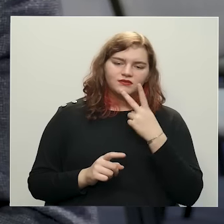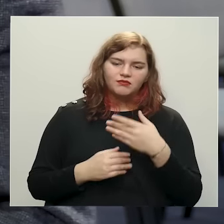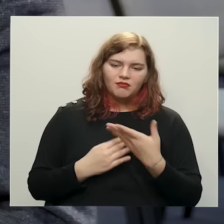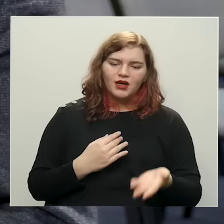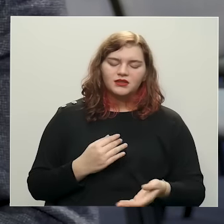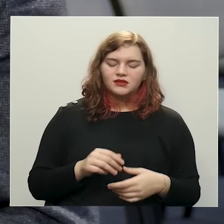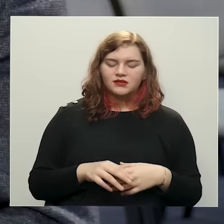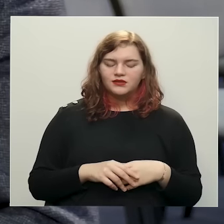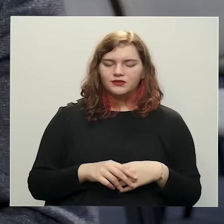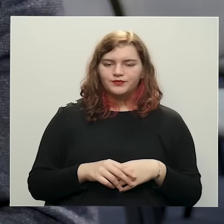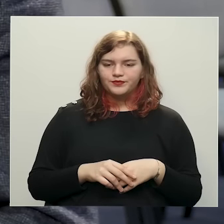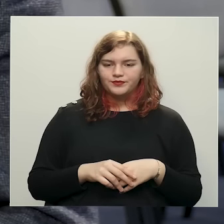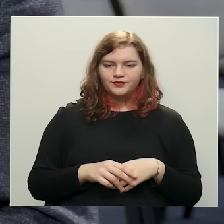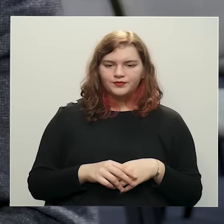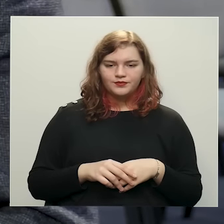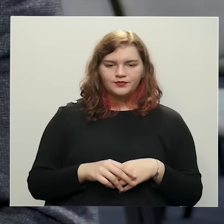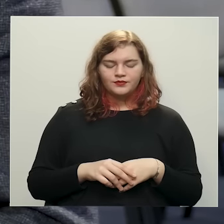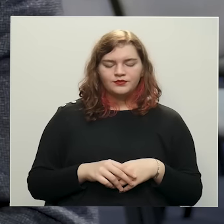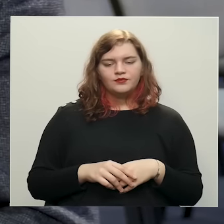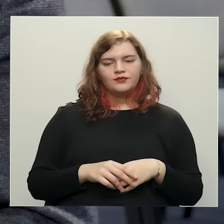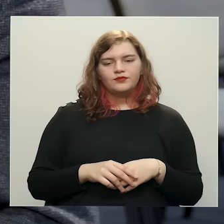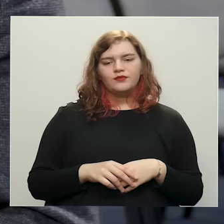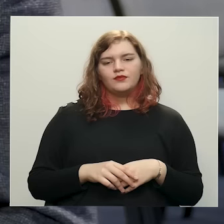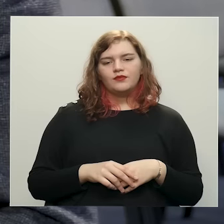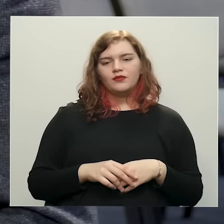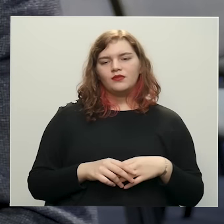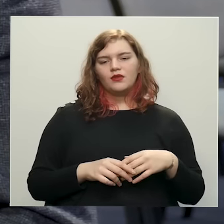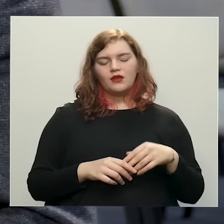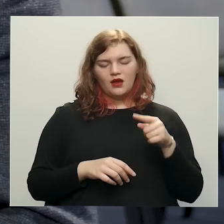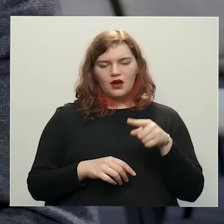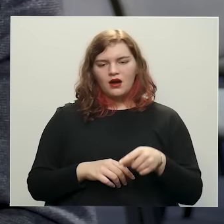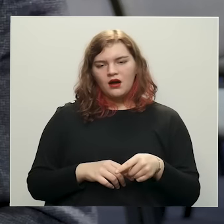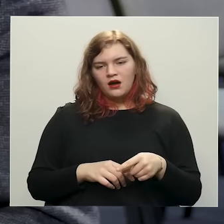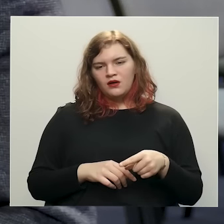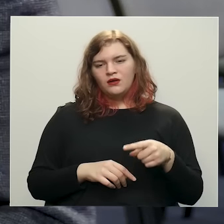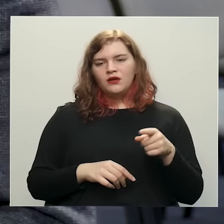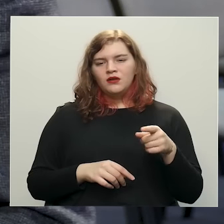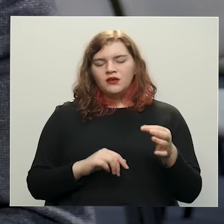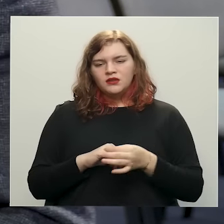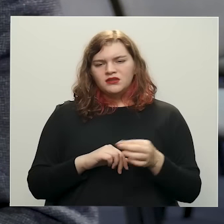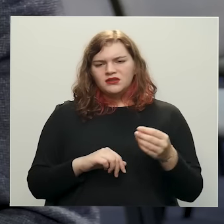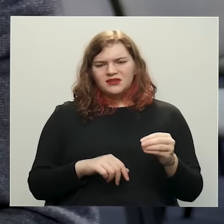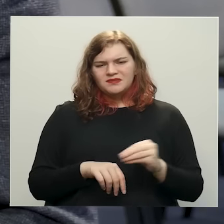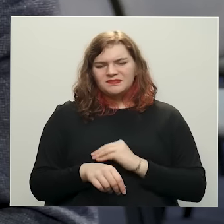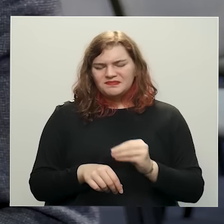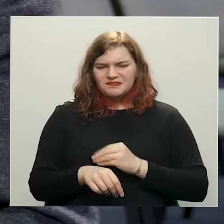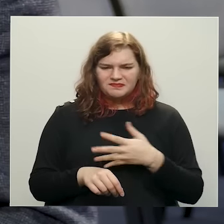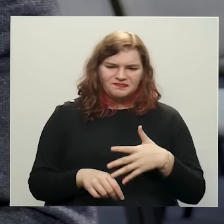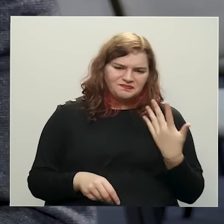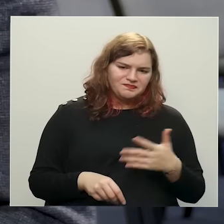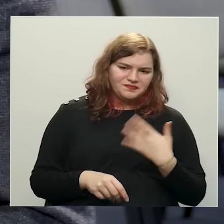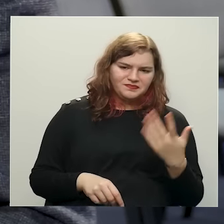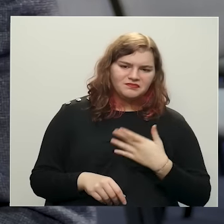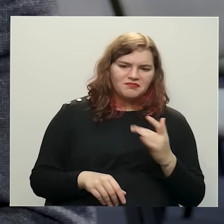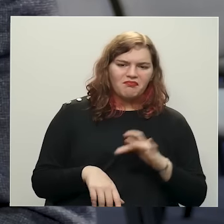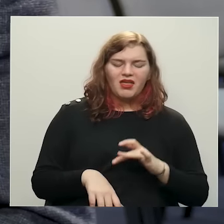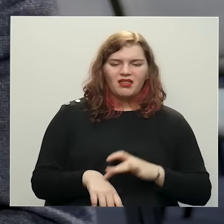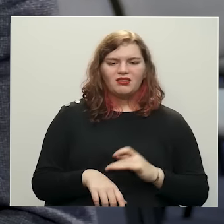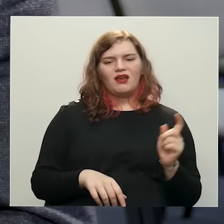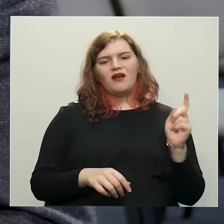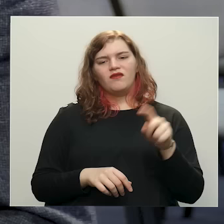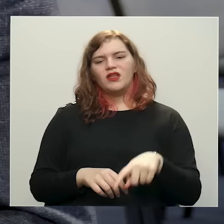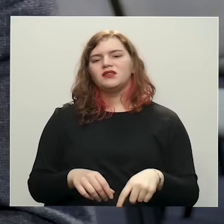mai încolo. Deci acolo soția s-a simțit mai rău, nu știu ce, și vine un medic de